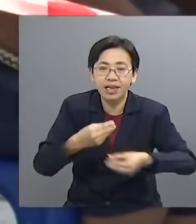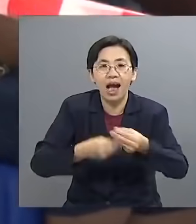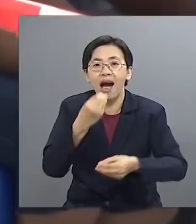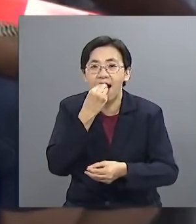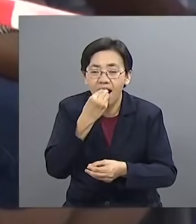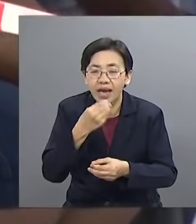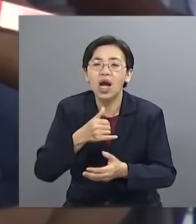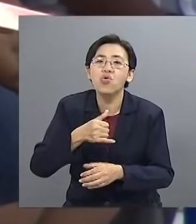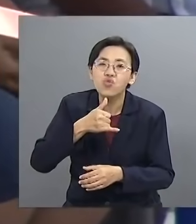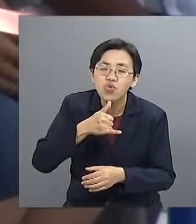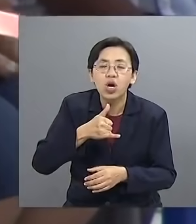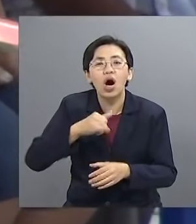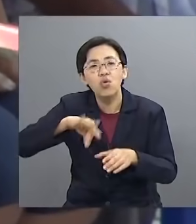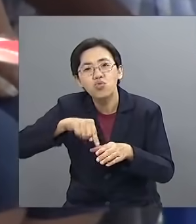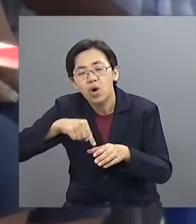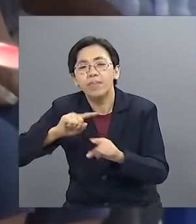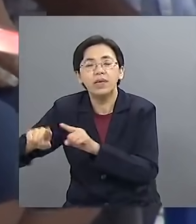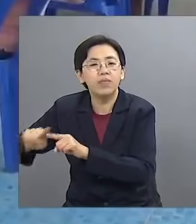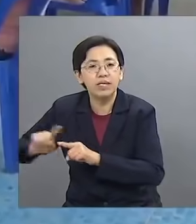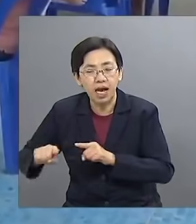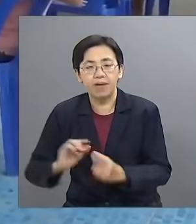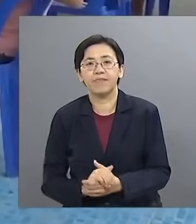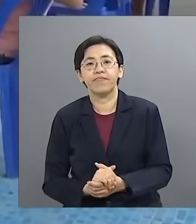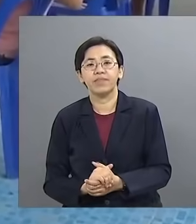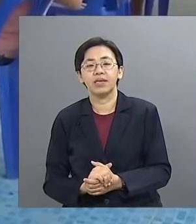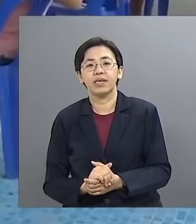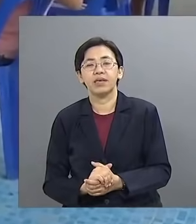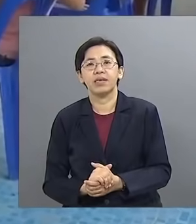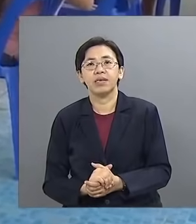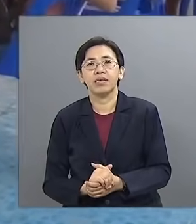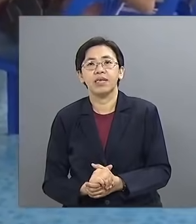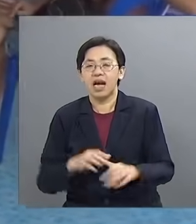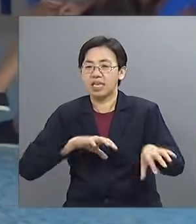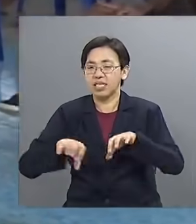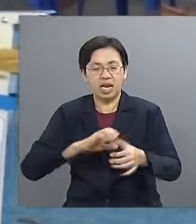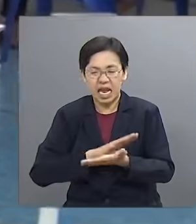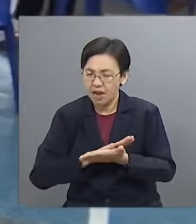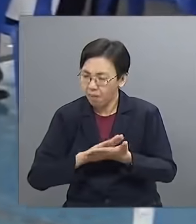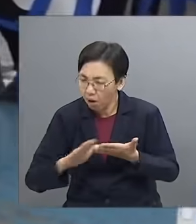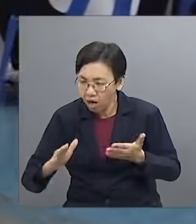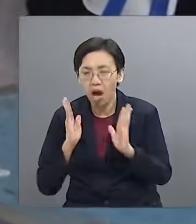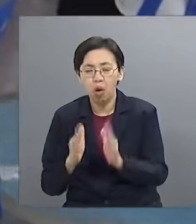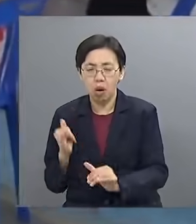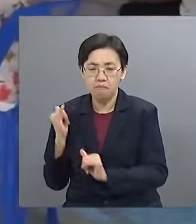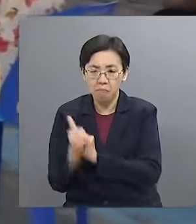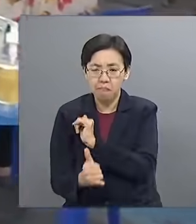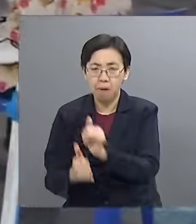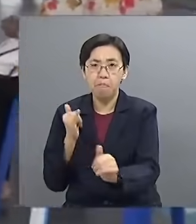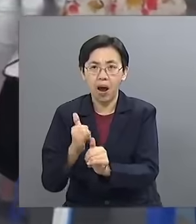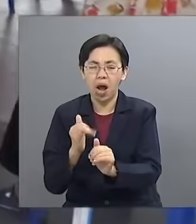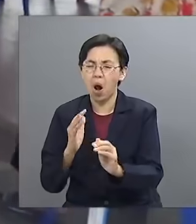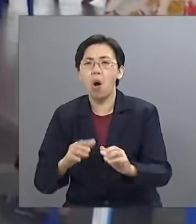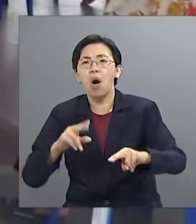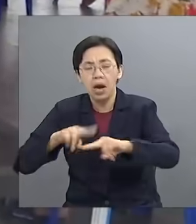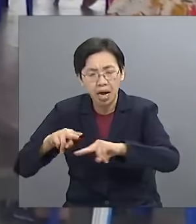หรือสถานที่อื่นใดในลักษณะเดียวกันทุกประเภทให้จัดระเบียบการเข้าใช้บริการจำนวนผู้นั่งบริโภคภาย